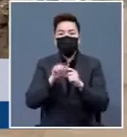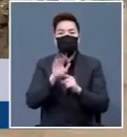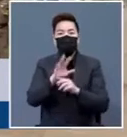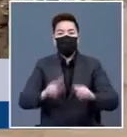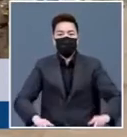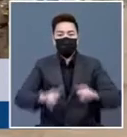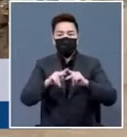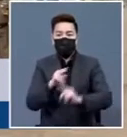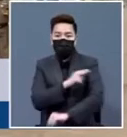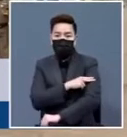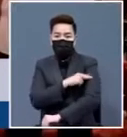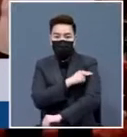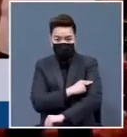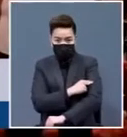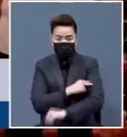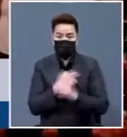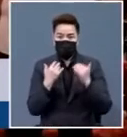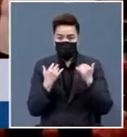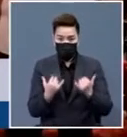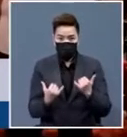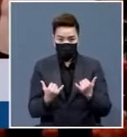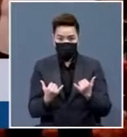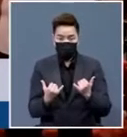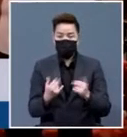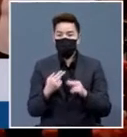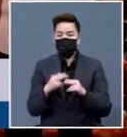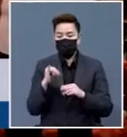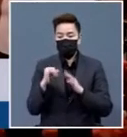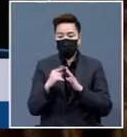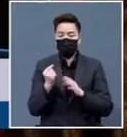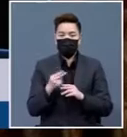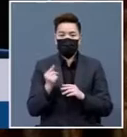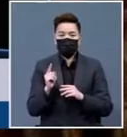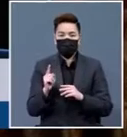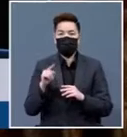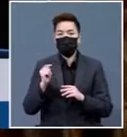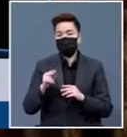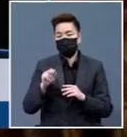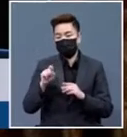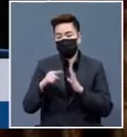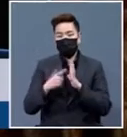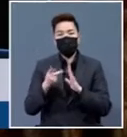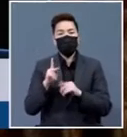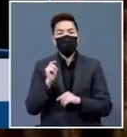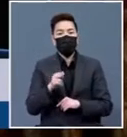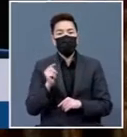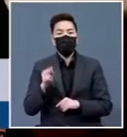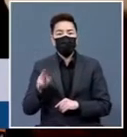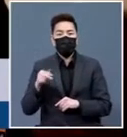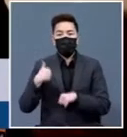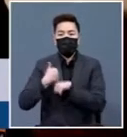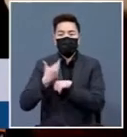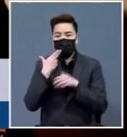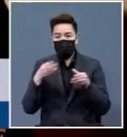กระทรวงสาธารณสุขขณะที่ในวันนี้นะคะนายยุทธศักดิ์ศุภสรผู้ว่าการการท่องเที่ยวแห่งประเทศไทย